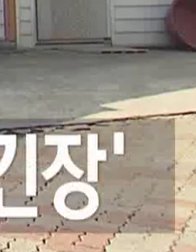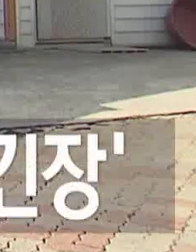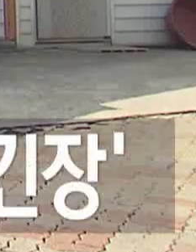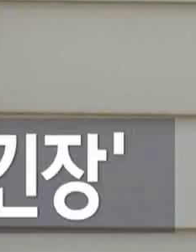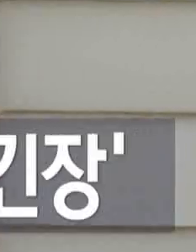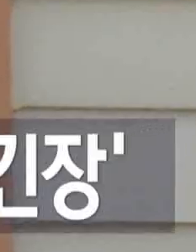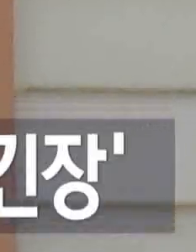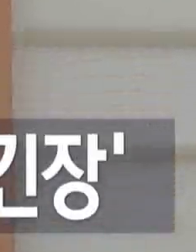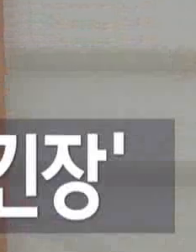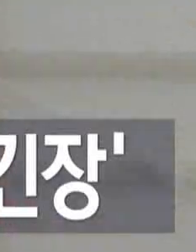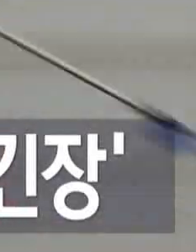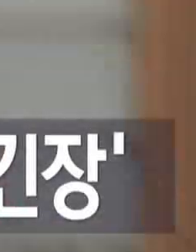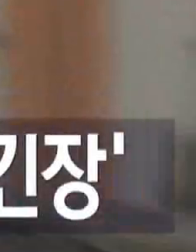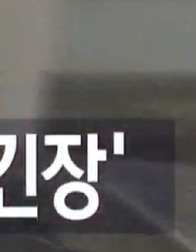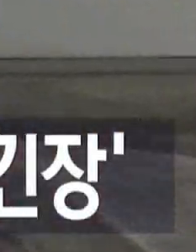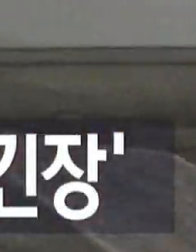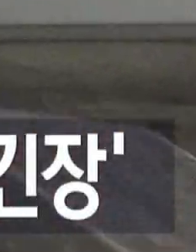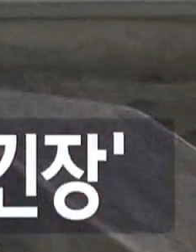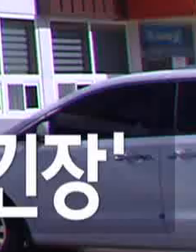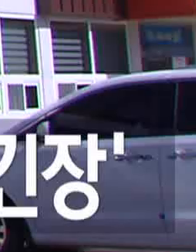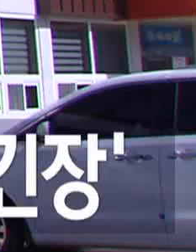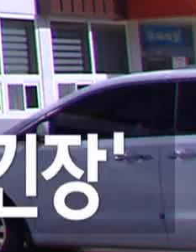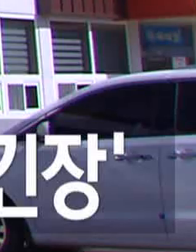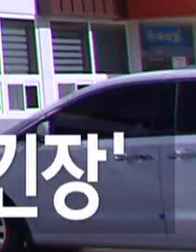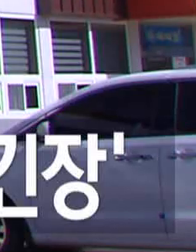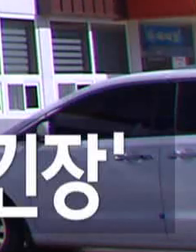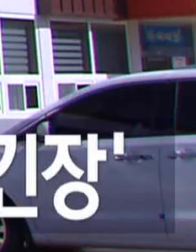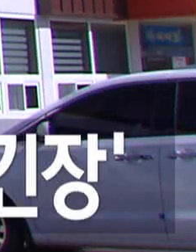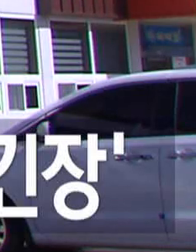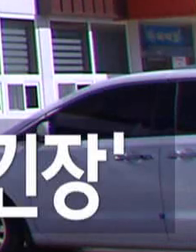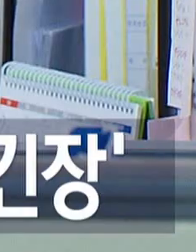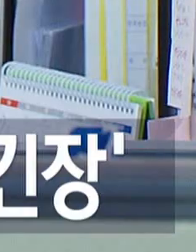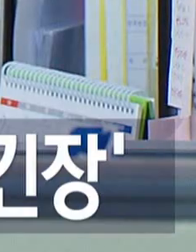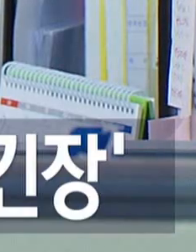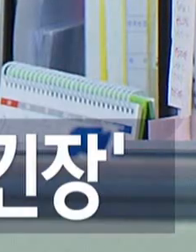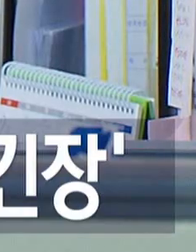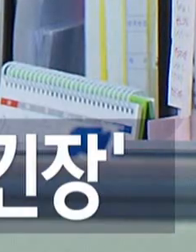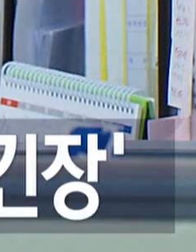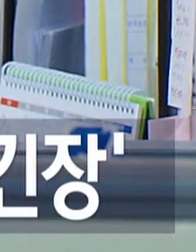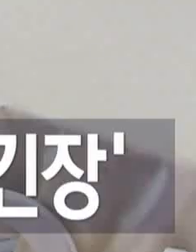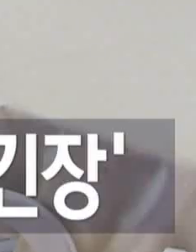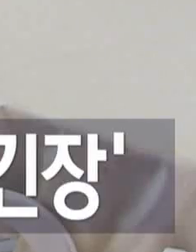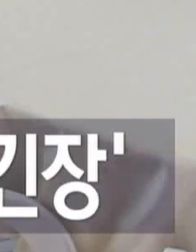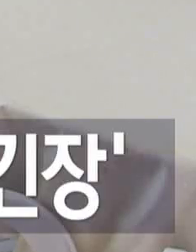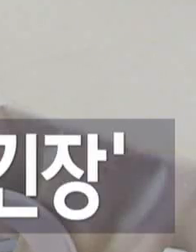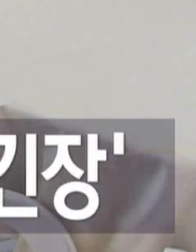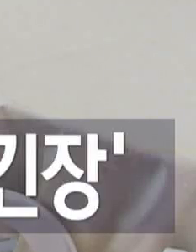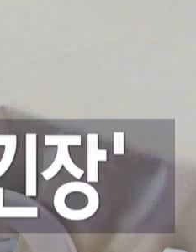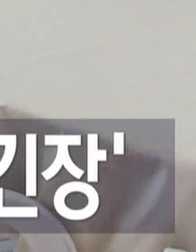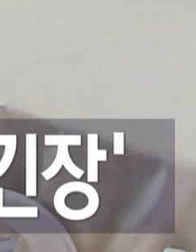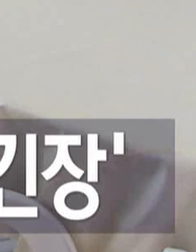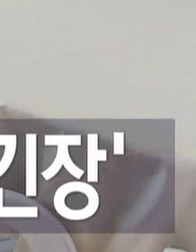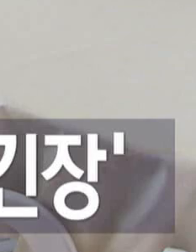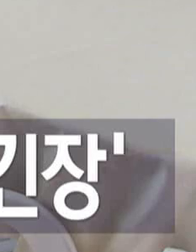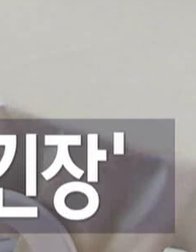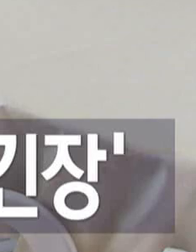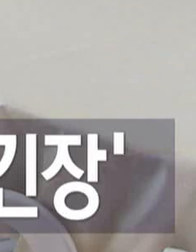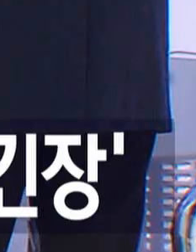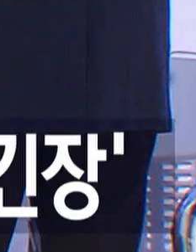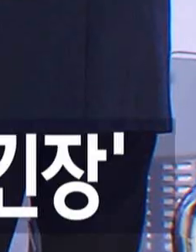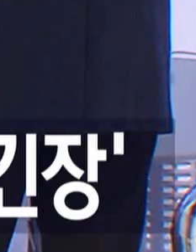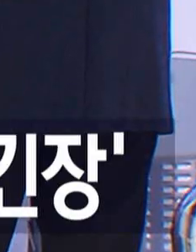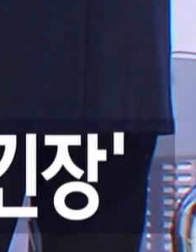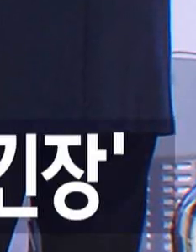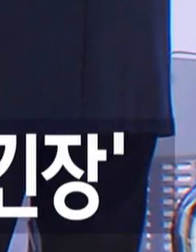해외 코로나19 확진자가 확진 판정을 받기 하루 전 고흥을 방문한 것으로 확인됐습니다. 확진자가 다녀간 시설을 폐쇄하고